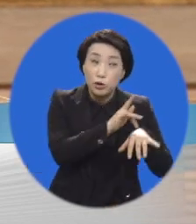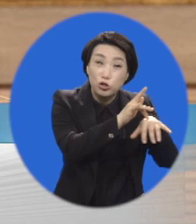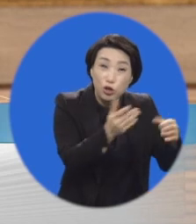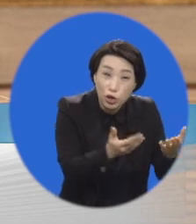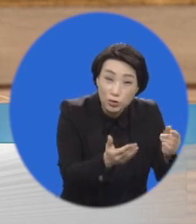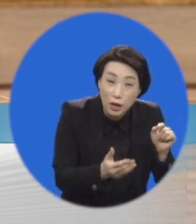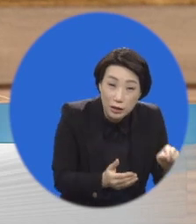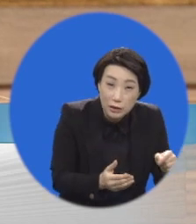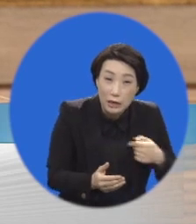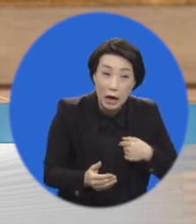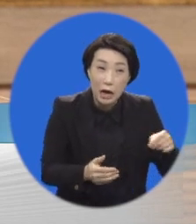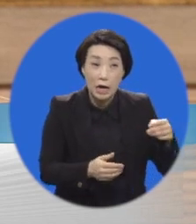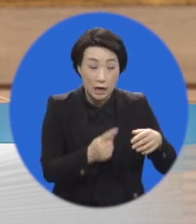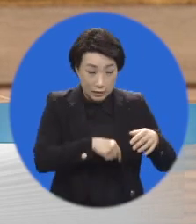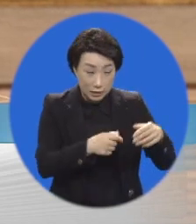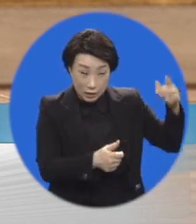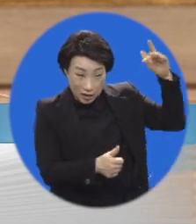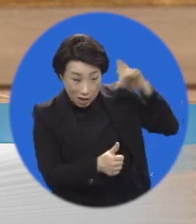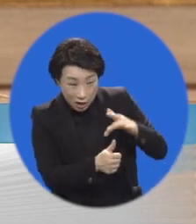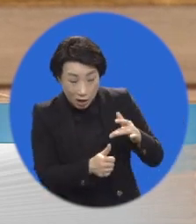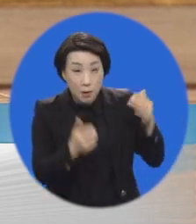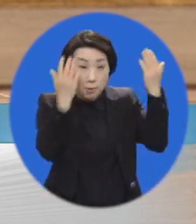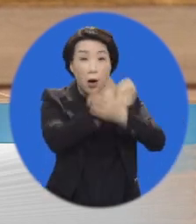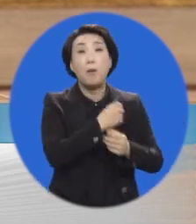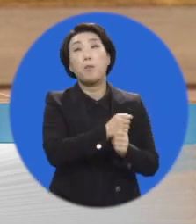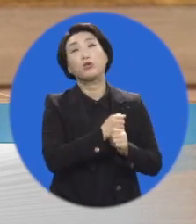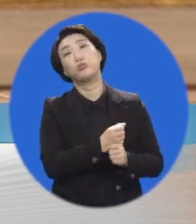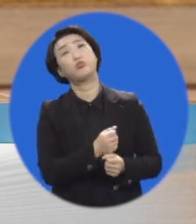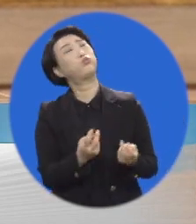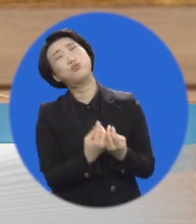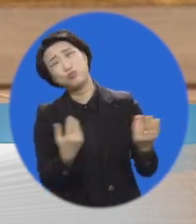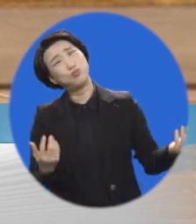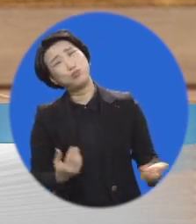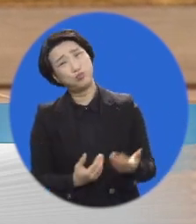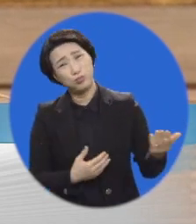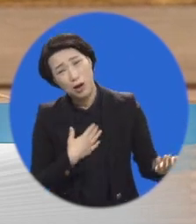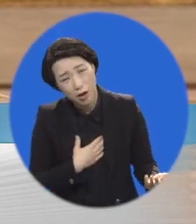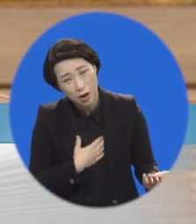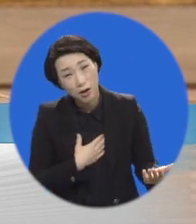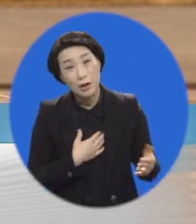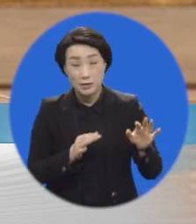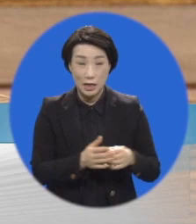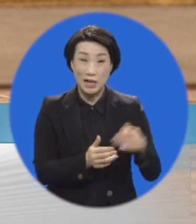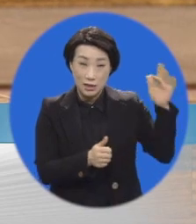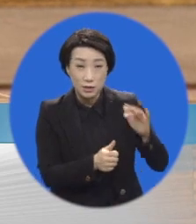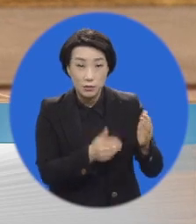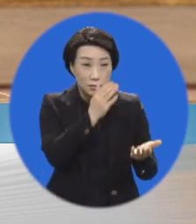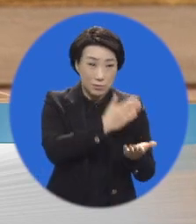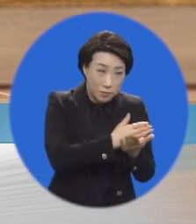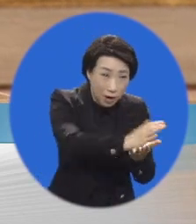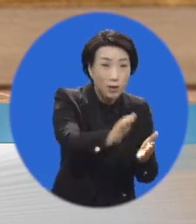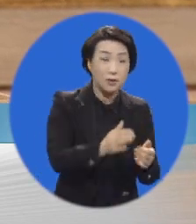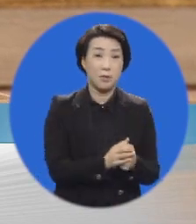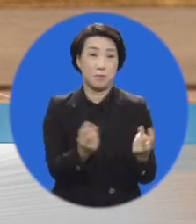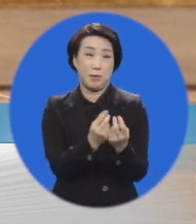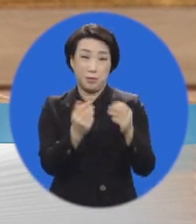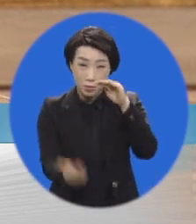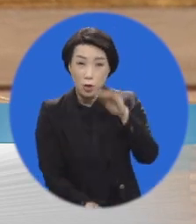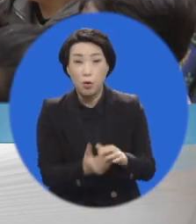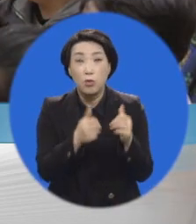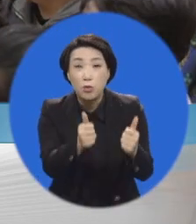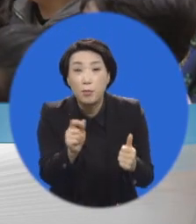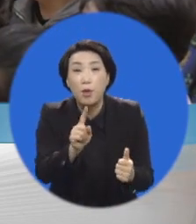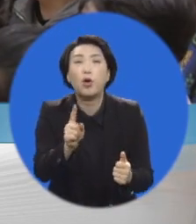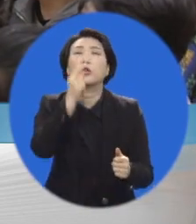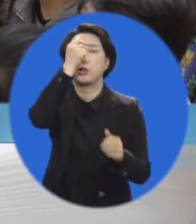사단 귀신이 내 안에 들어서 밤중 만들면 끝이야. 안 만드는 최고의 방법은 기도밖에 없다 이